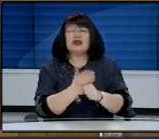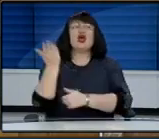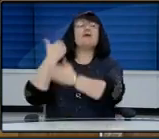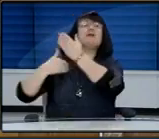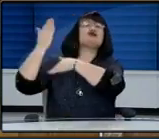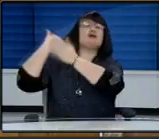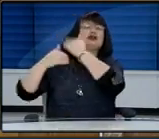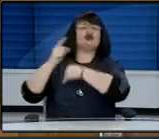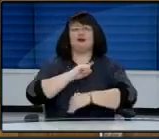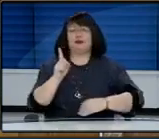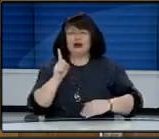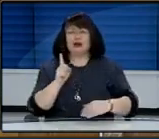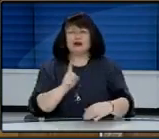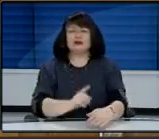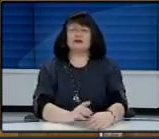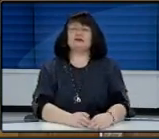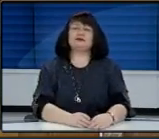οπισθοδρόμησης.